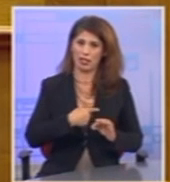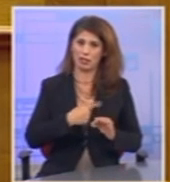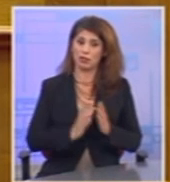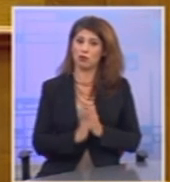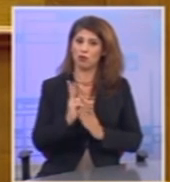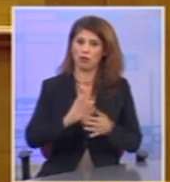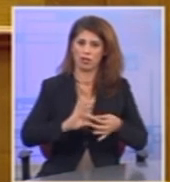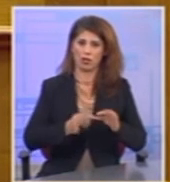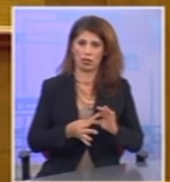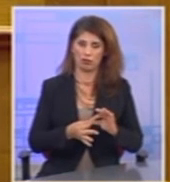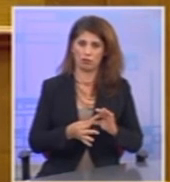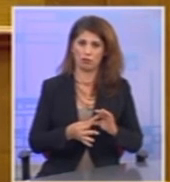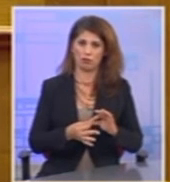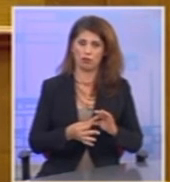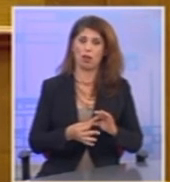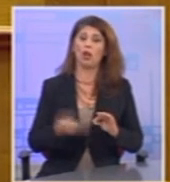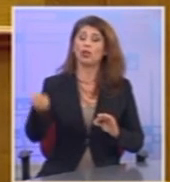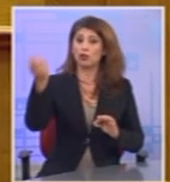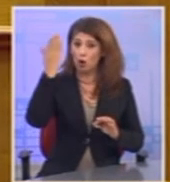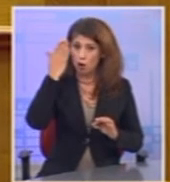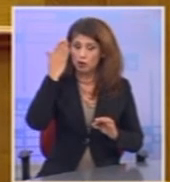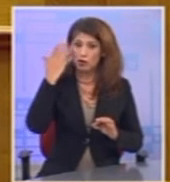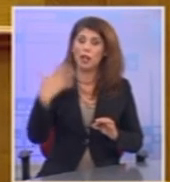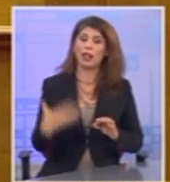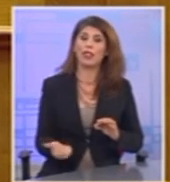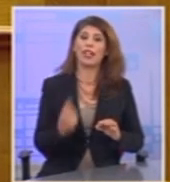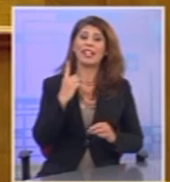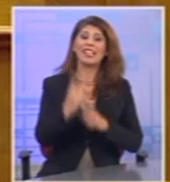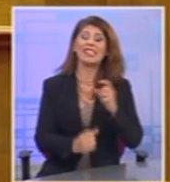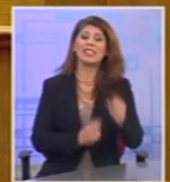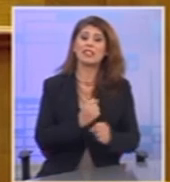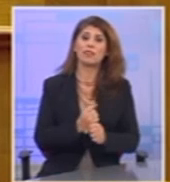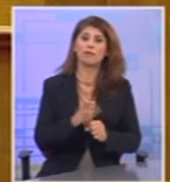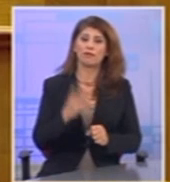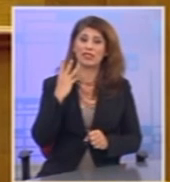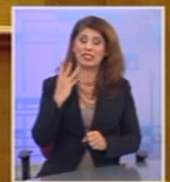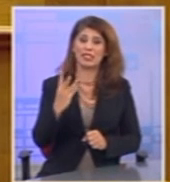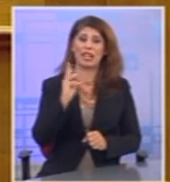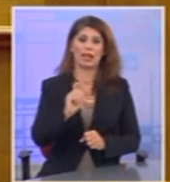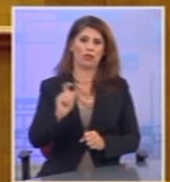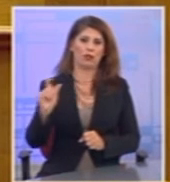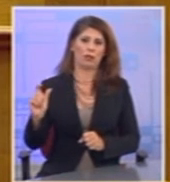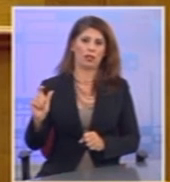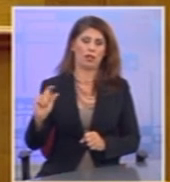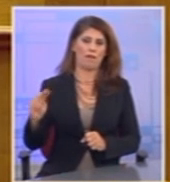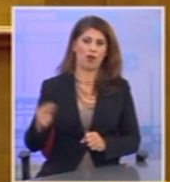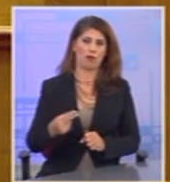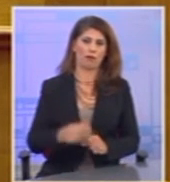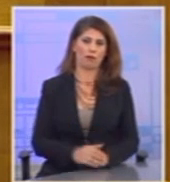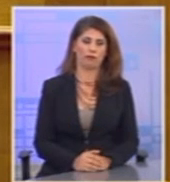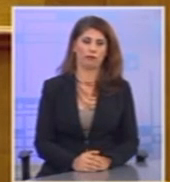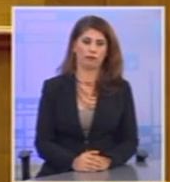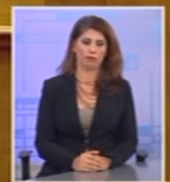12 οργανισμούς, το κόστος θα είναι ετησίως γύρω στα 3 εκατομμύρια ευρώ.